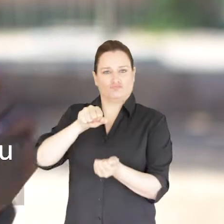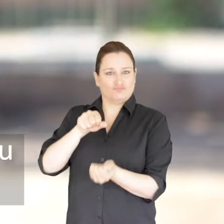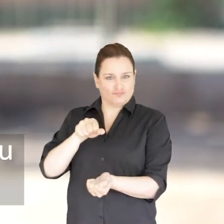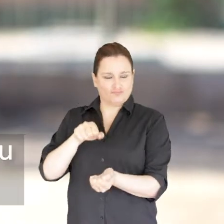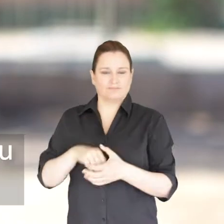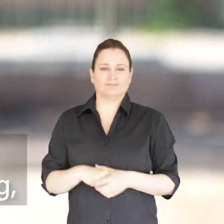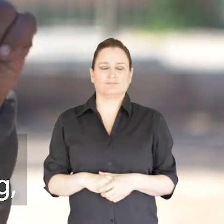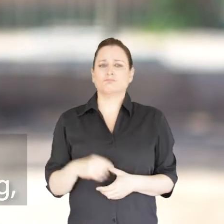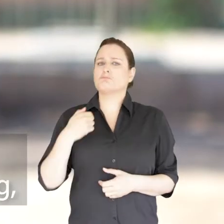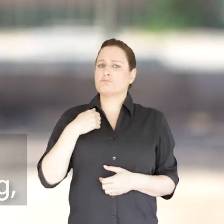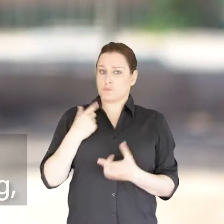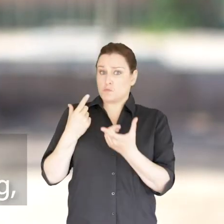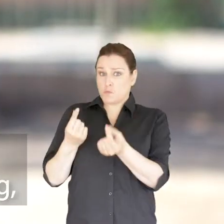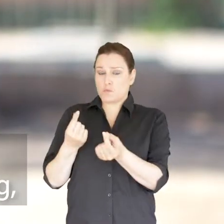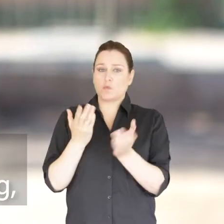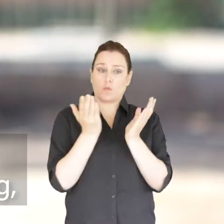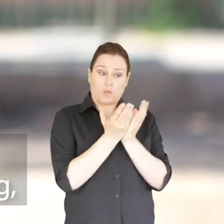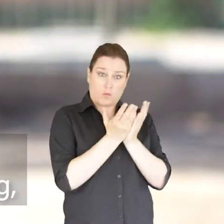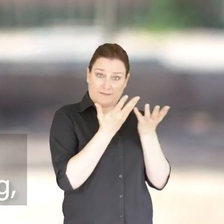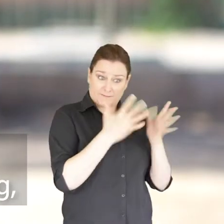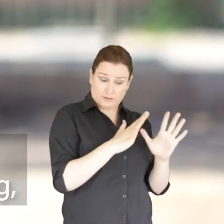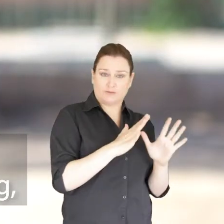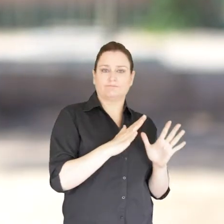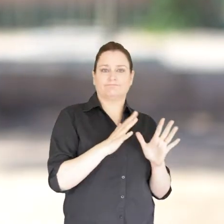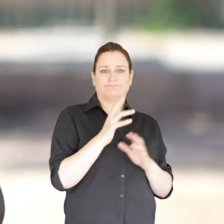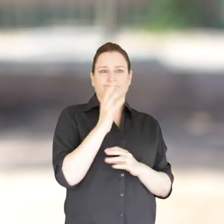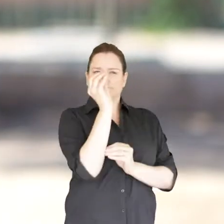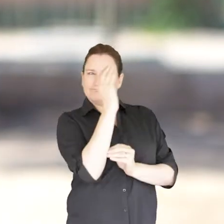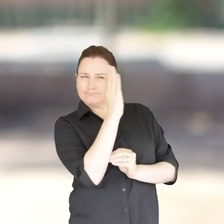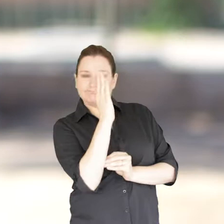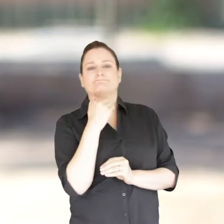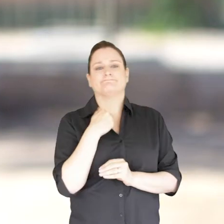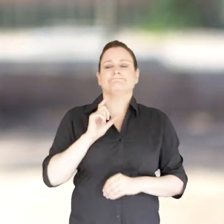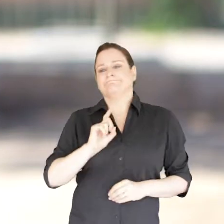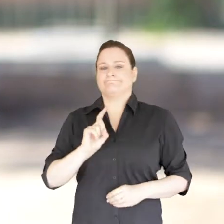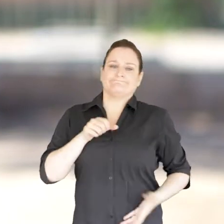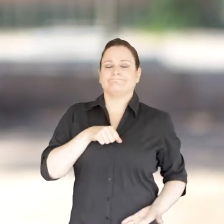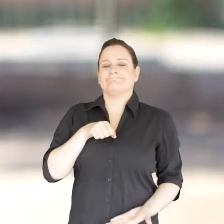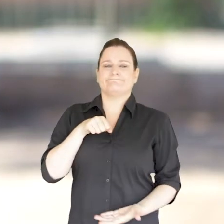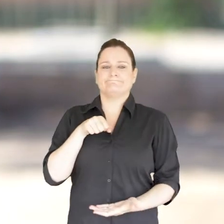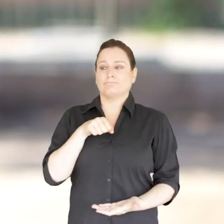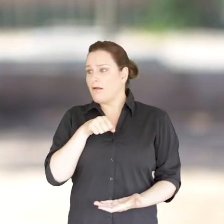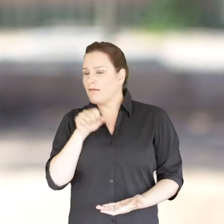nou moet je fontein toe gaan. Nou moet je na school, als je kom en klaar geëet het, die emmer je vat om water te gaan kry.